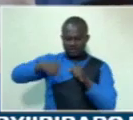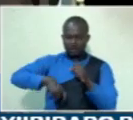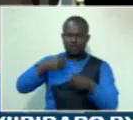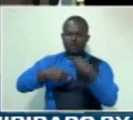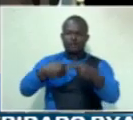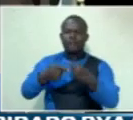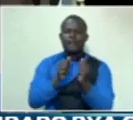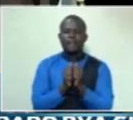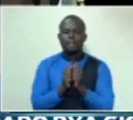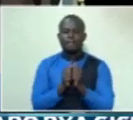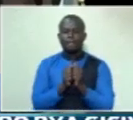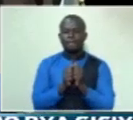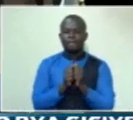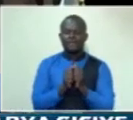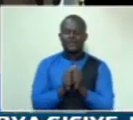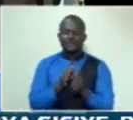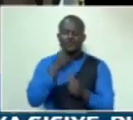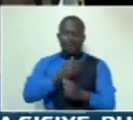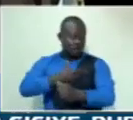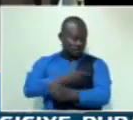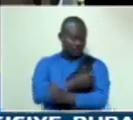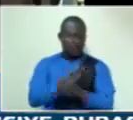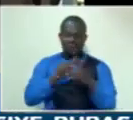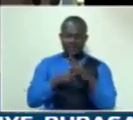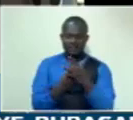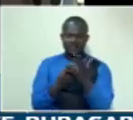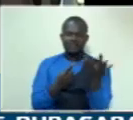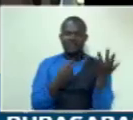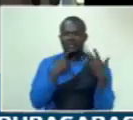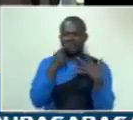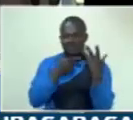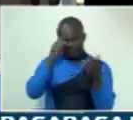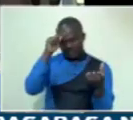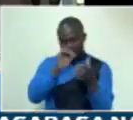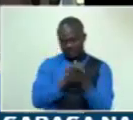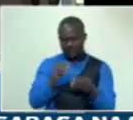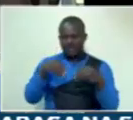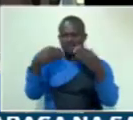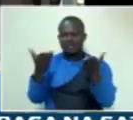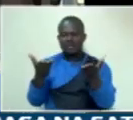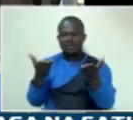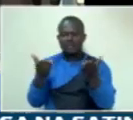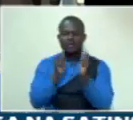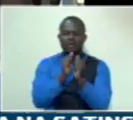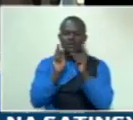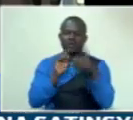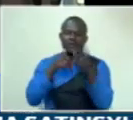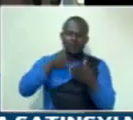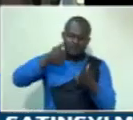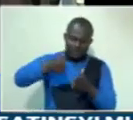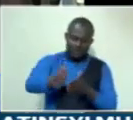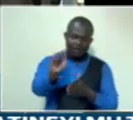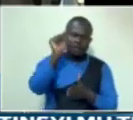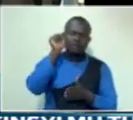gukomeza kuva gukingira byatangira ariki hari icyizere byatanze n'abantu ubwabo